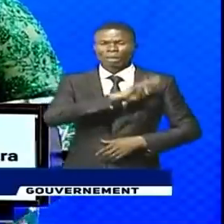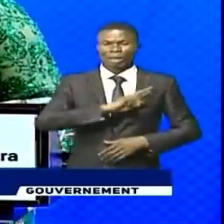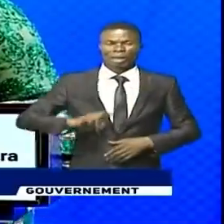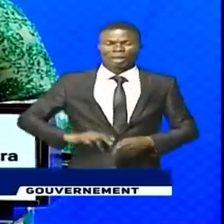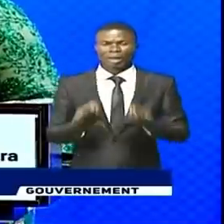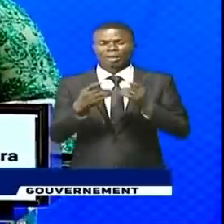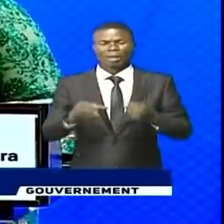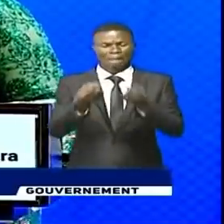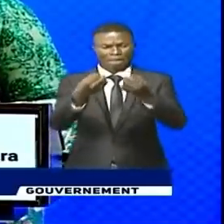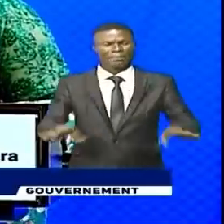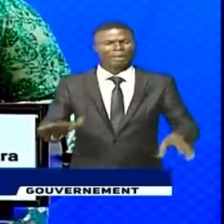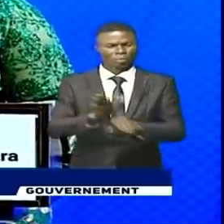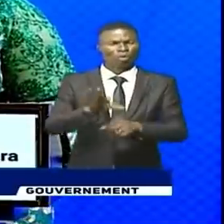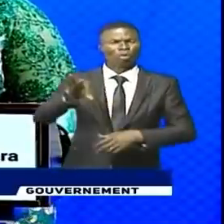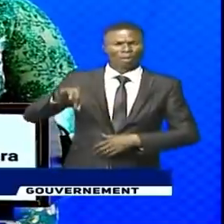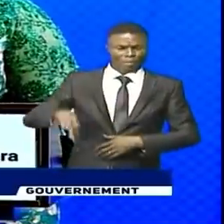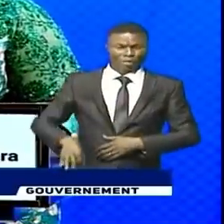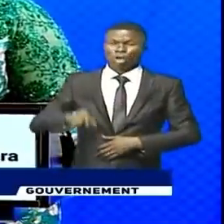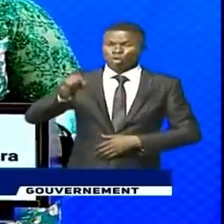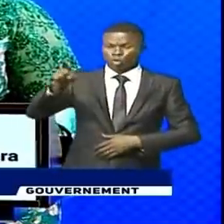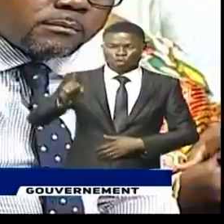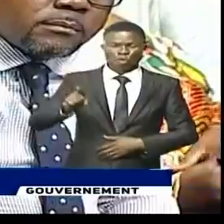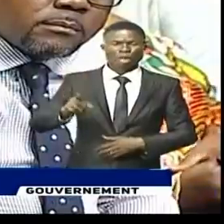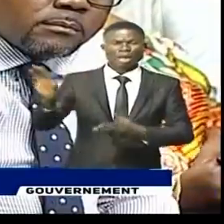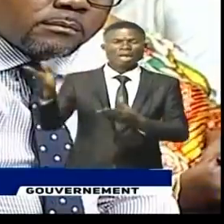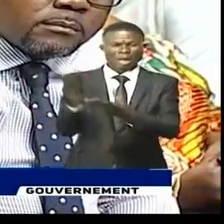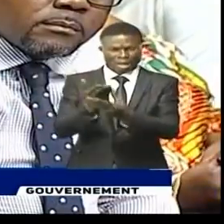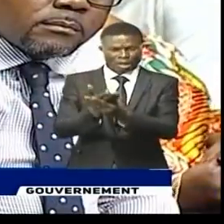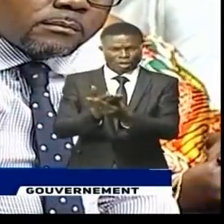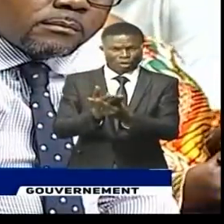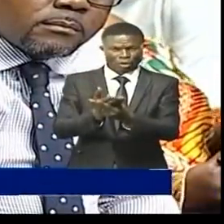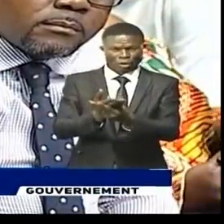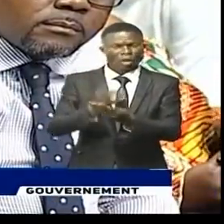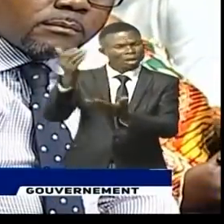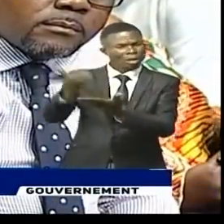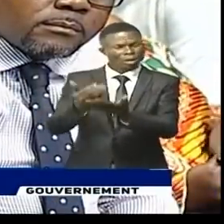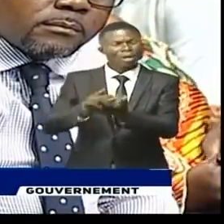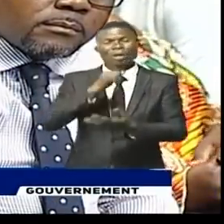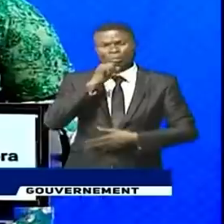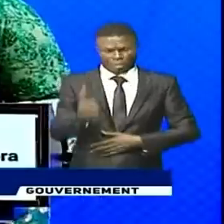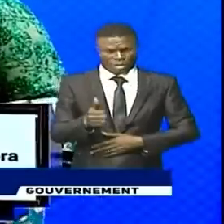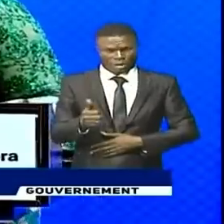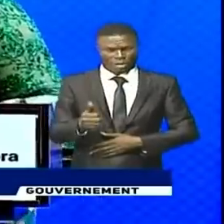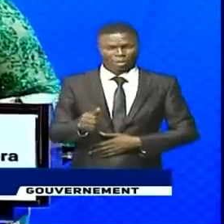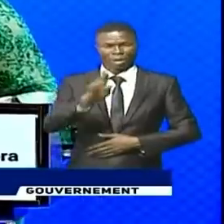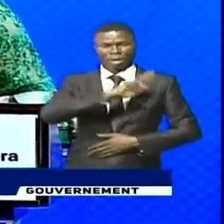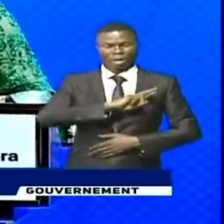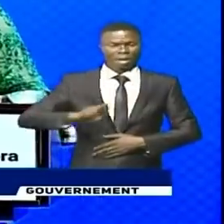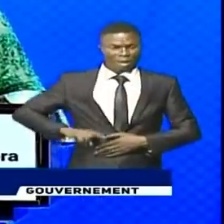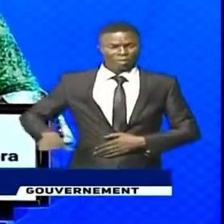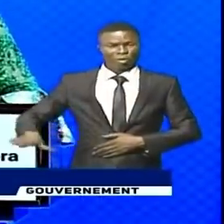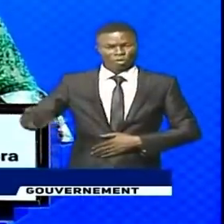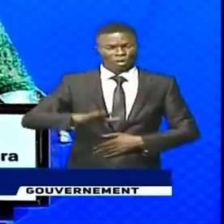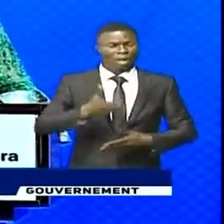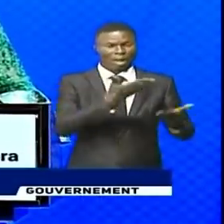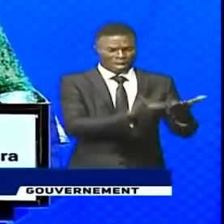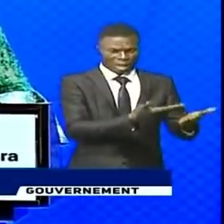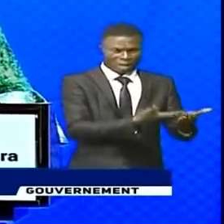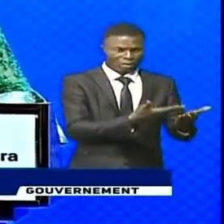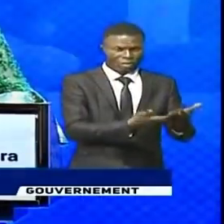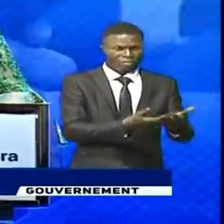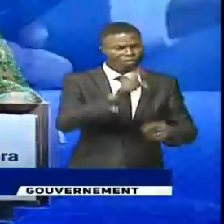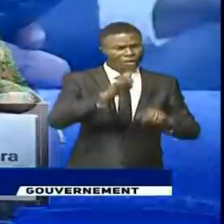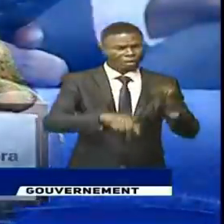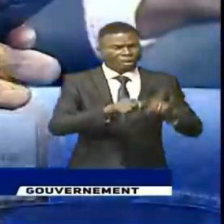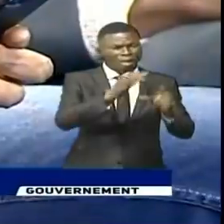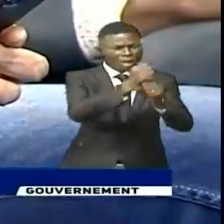perdez alors que lui avait un contrat qui ne pouvaient pas exploité et la république dé son côté ne pouvait pas